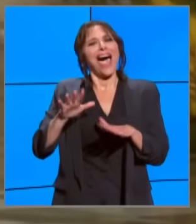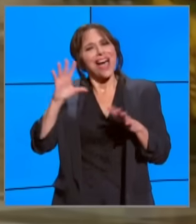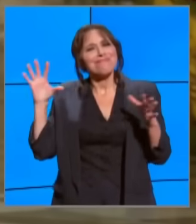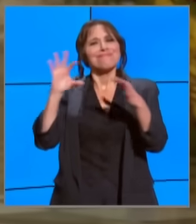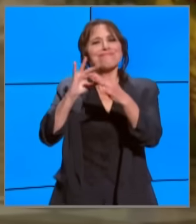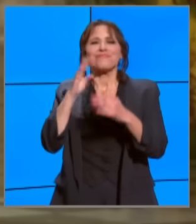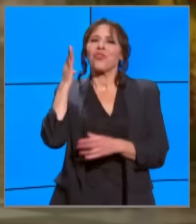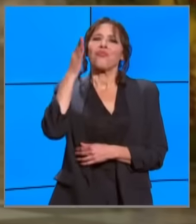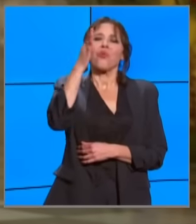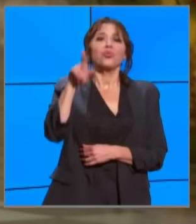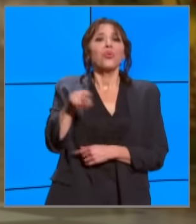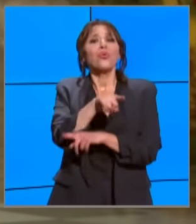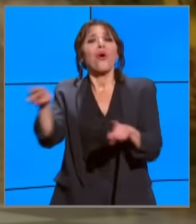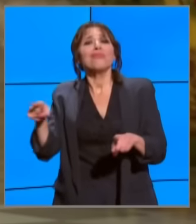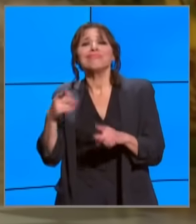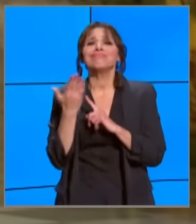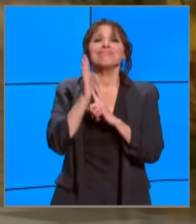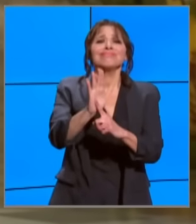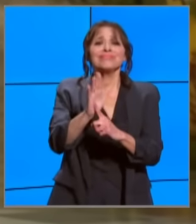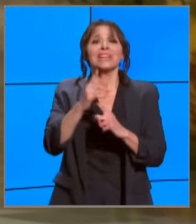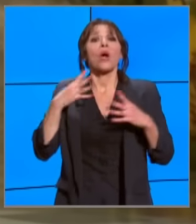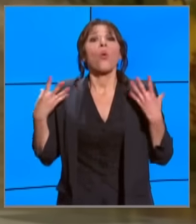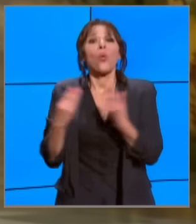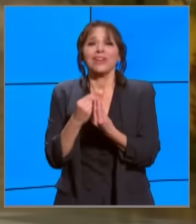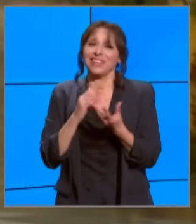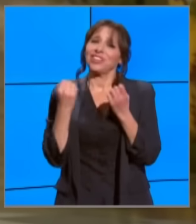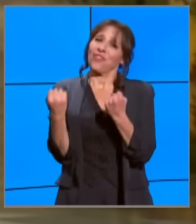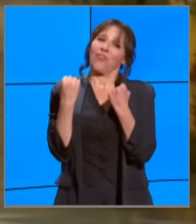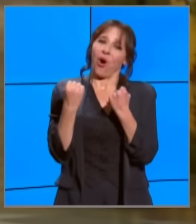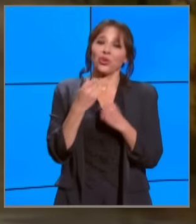dicono che uniti siamo forti buon anno a